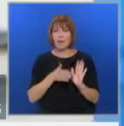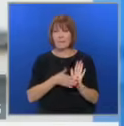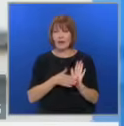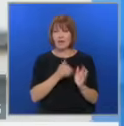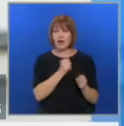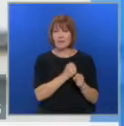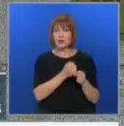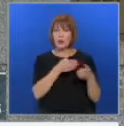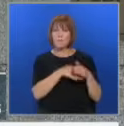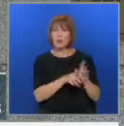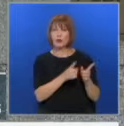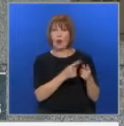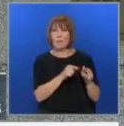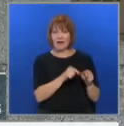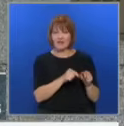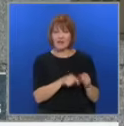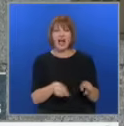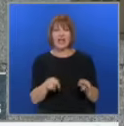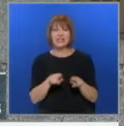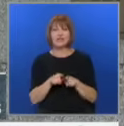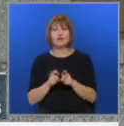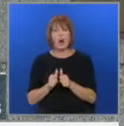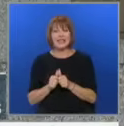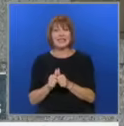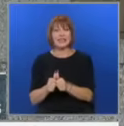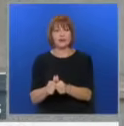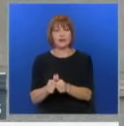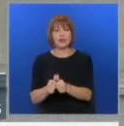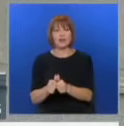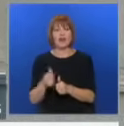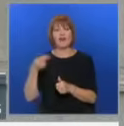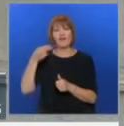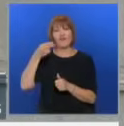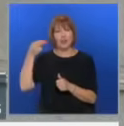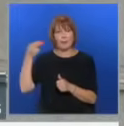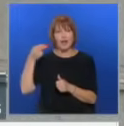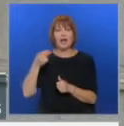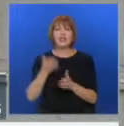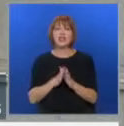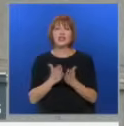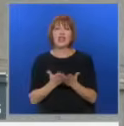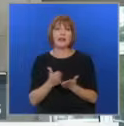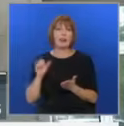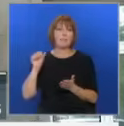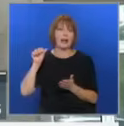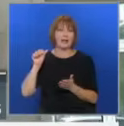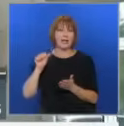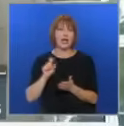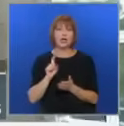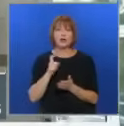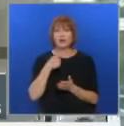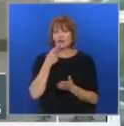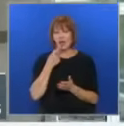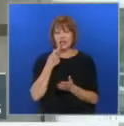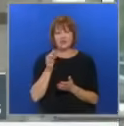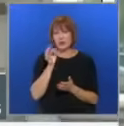длъжността подуправител, а междувременно е бил съдружник в дружество с ограничена отговорност и член на партия. Гюров отрича да